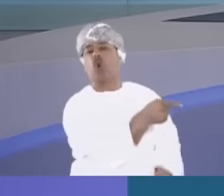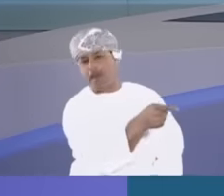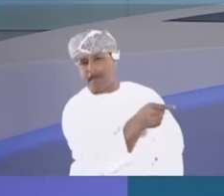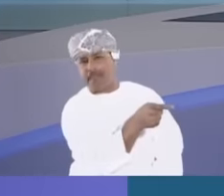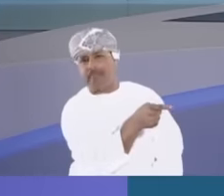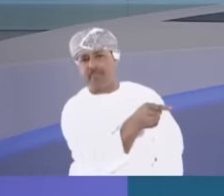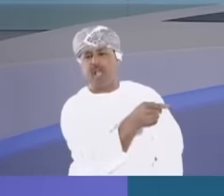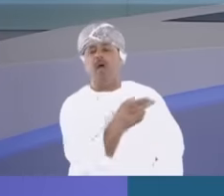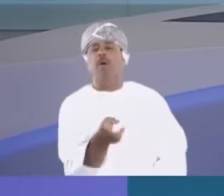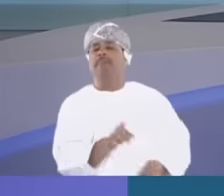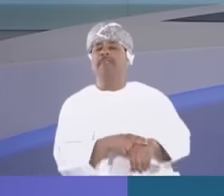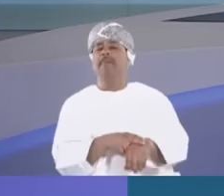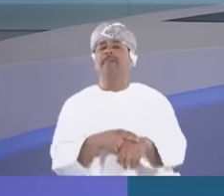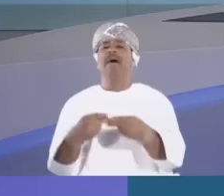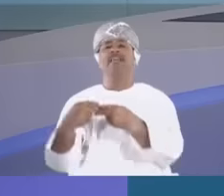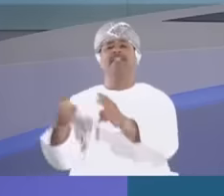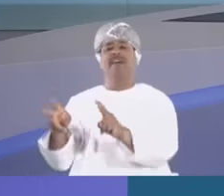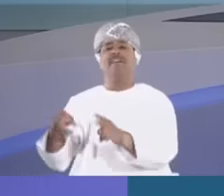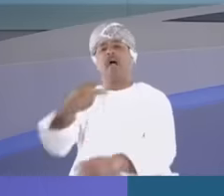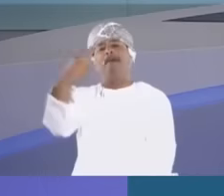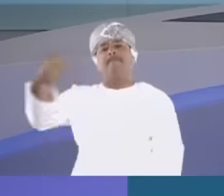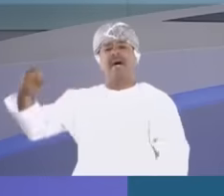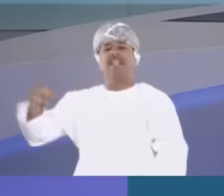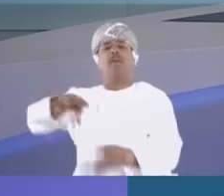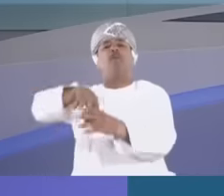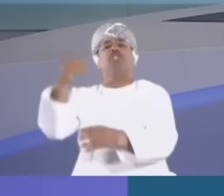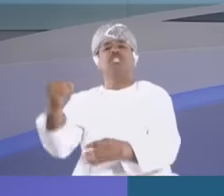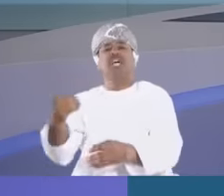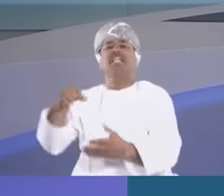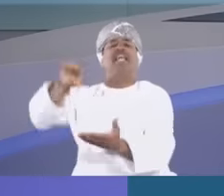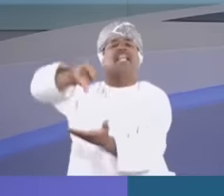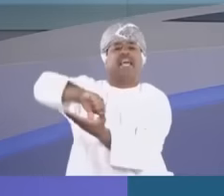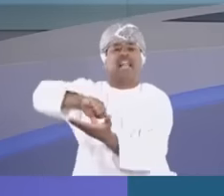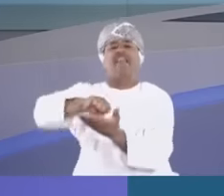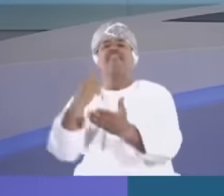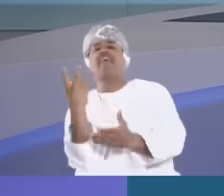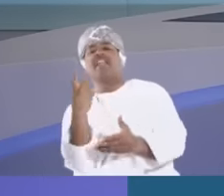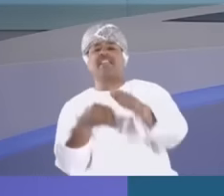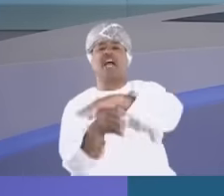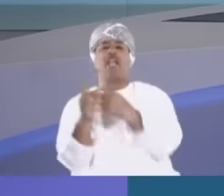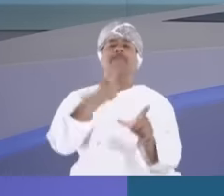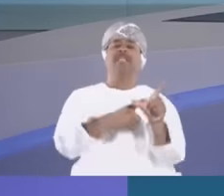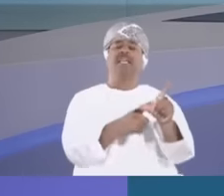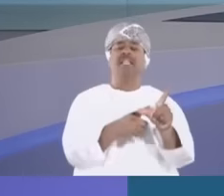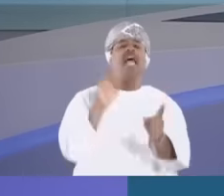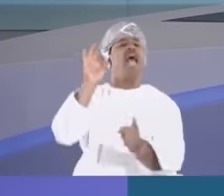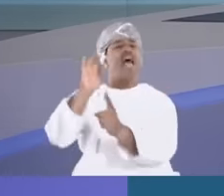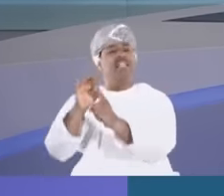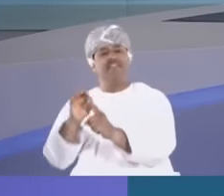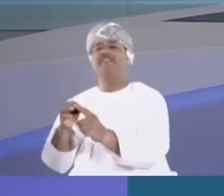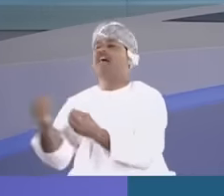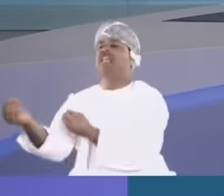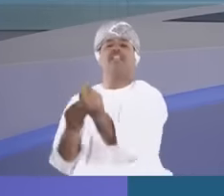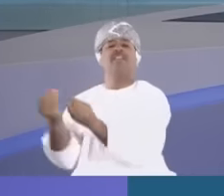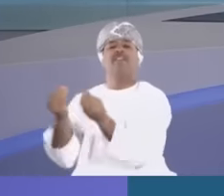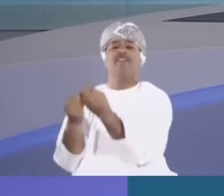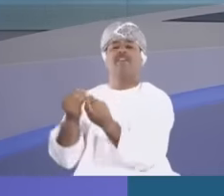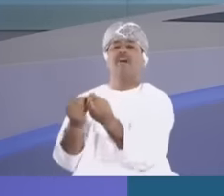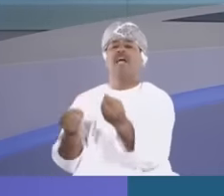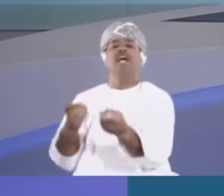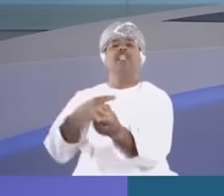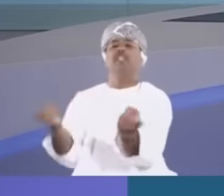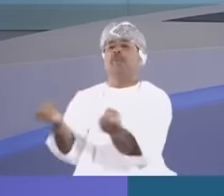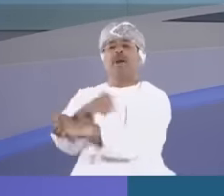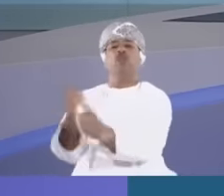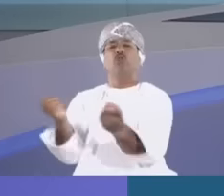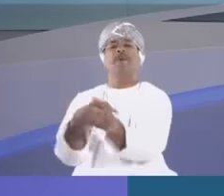وجاء ذلك خلال افتتاح معرض المنتجات الإيرانية الثاني في مسقط، والذي يهدف إلى تعزيز التبادل التجاري بين السلطنة